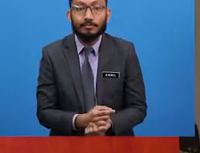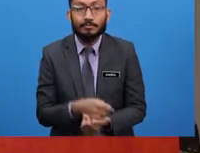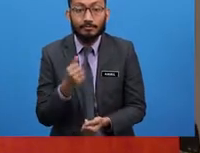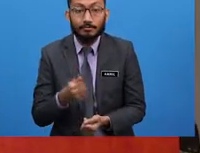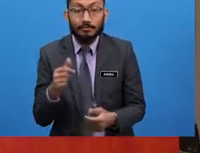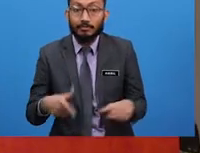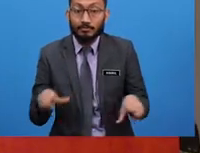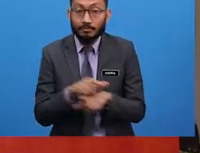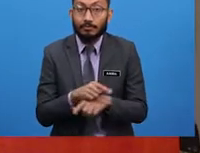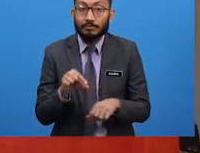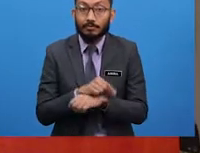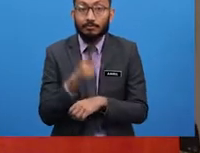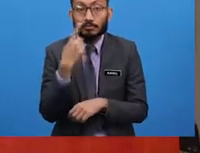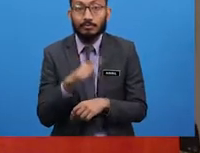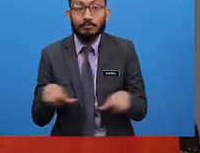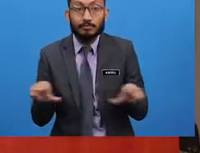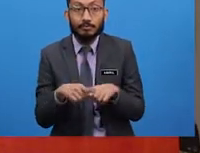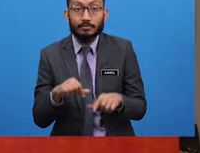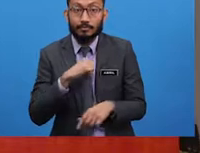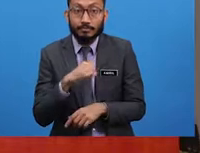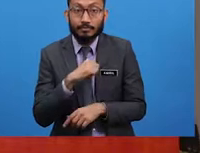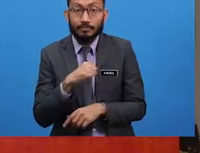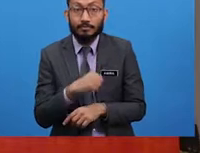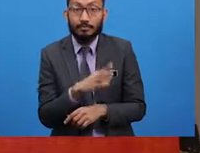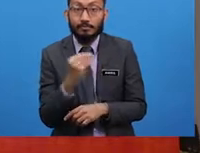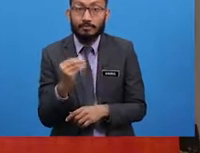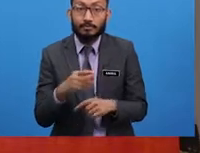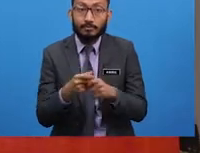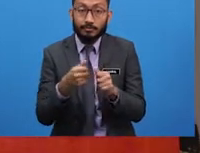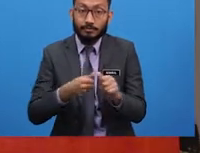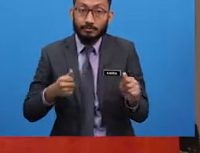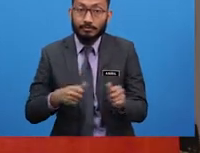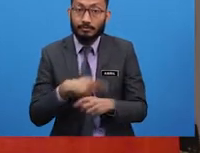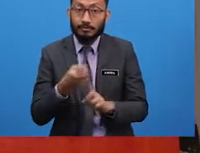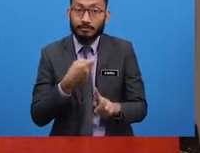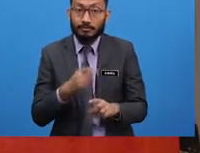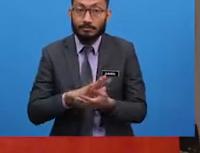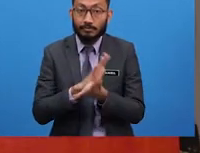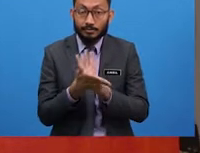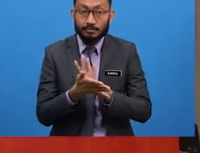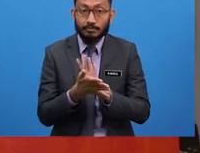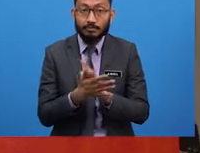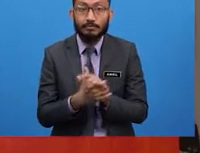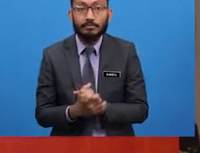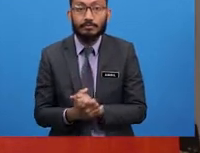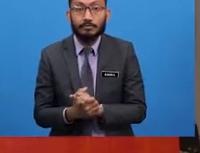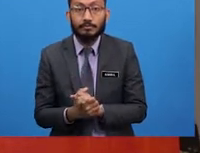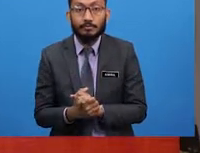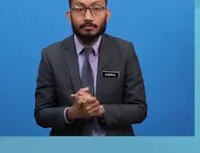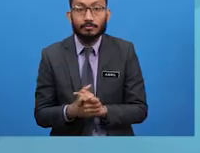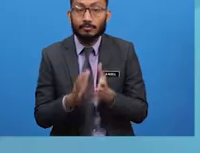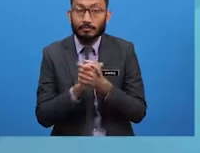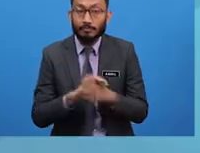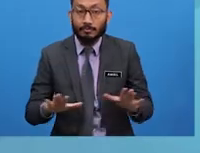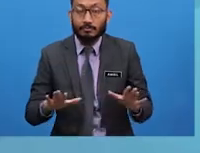Peralatan pelindungan diri digunakan untuk melindungi diri dan mengelakkan daripada berlakunya kemalangan yang tidak diingini.